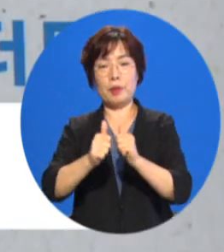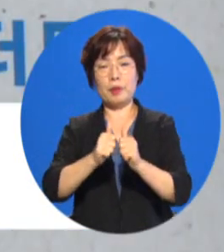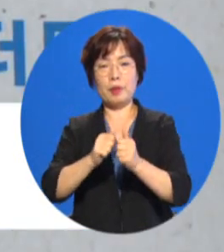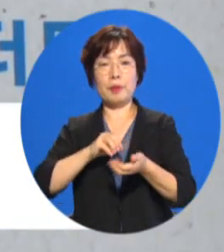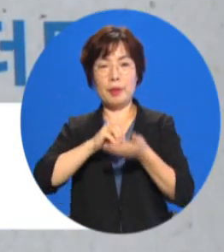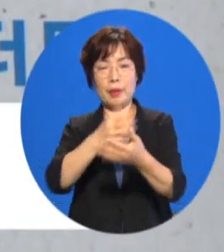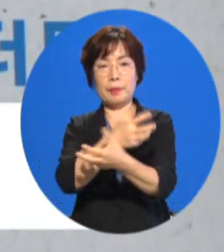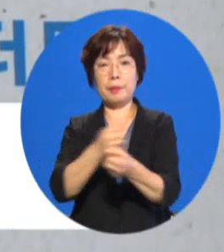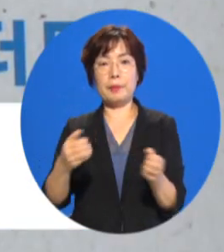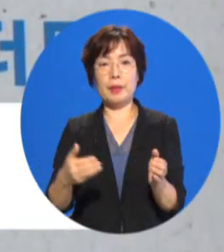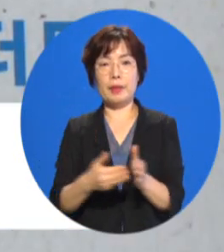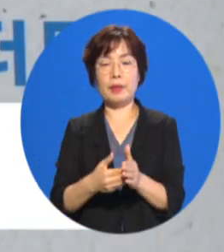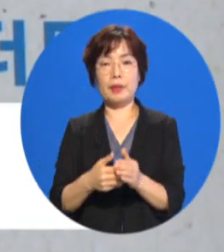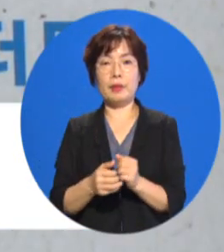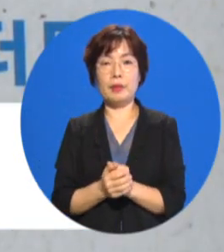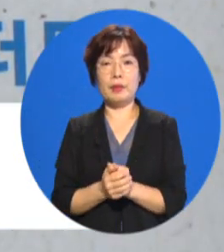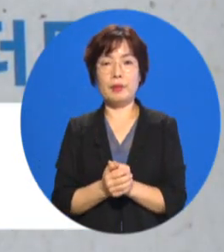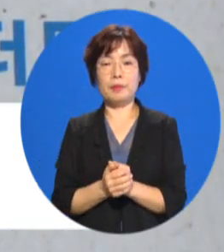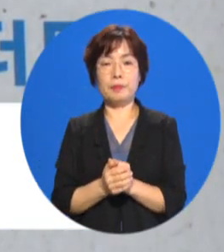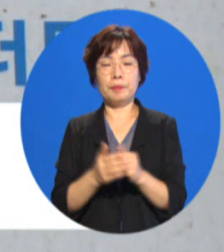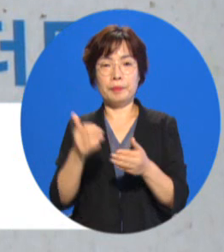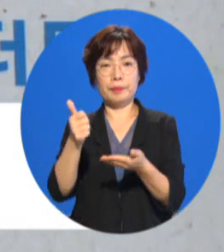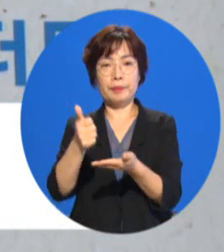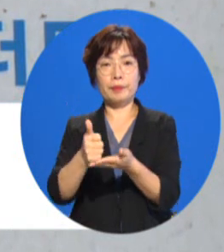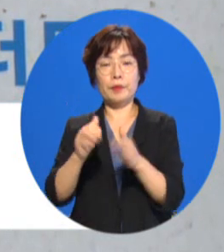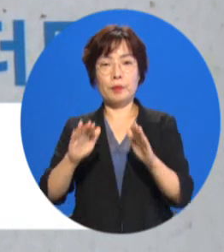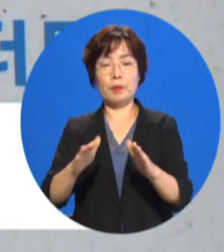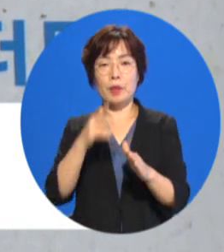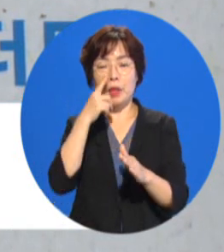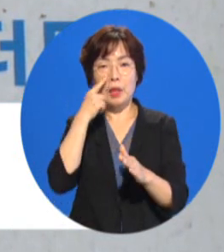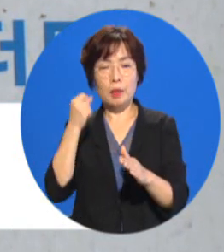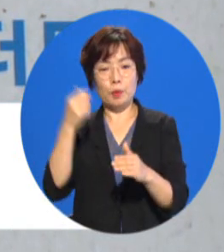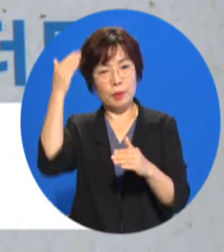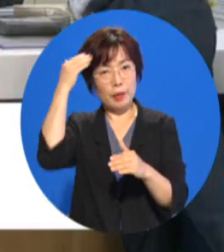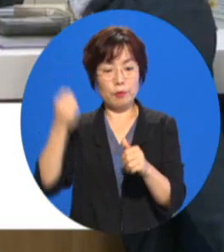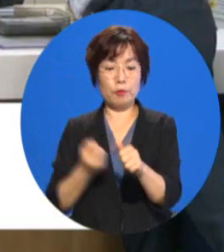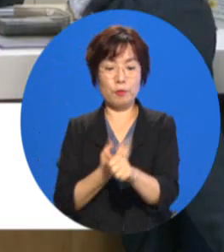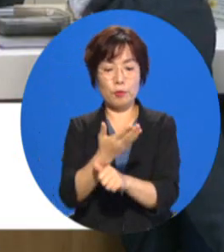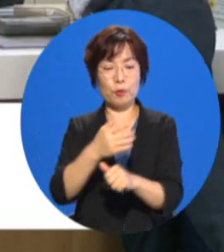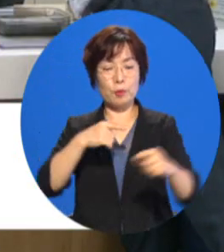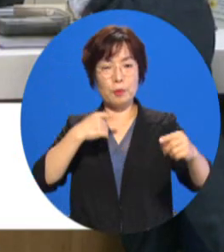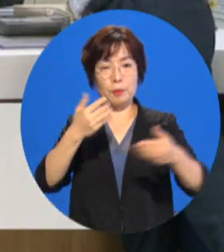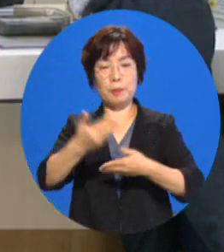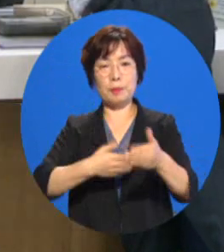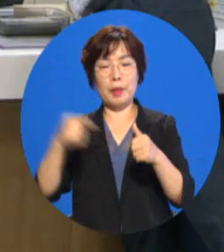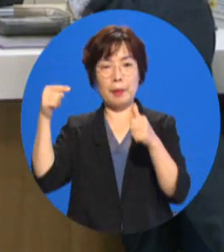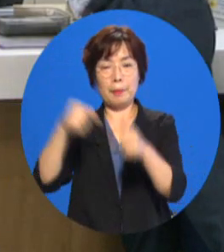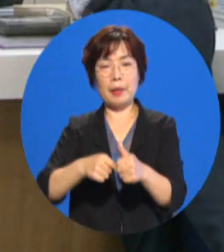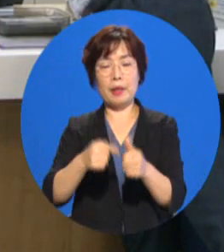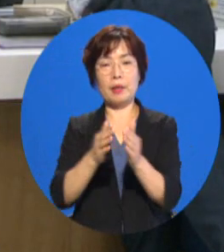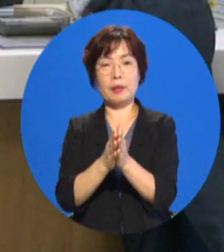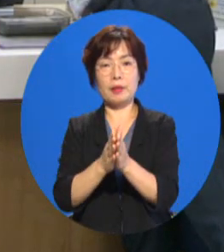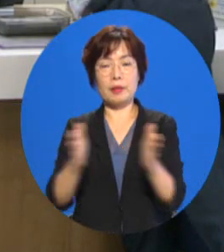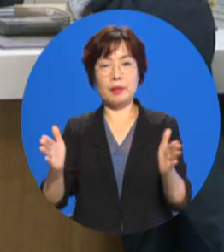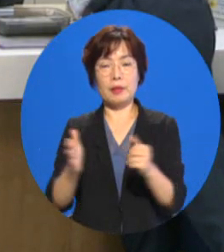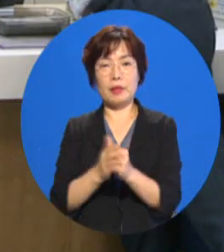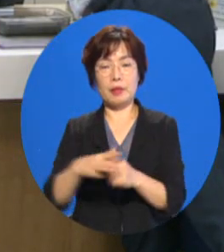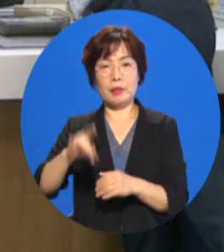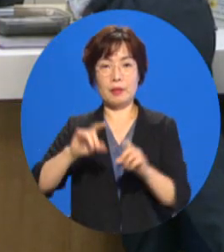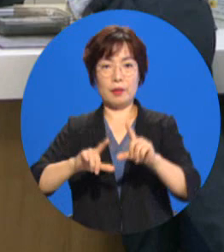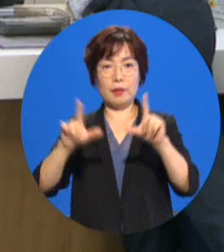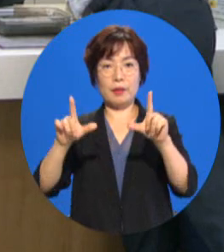가입을 약정했습니다. 김 지사는 오늘이 일본의 한국에 대한 화이트리스트 제외 조치가 시행되는